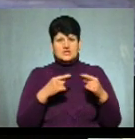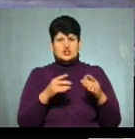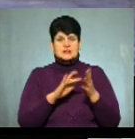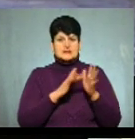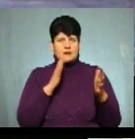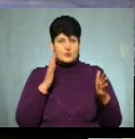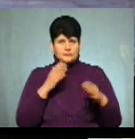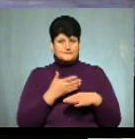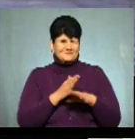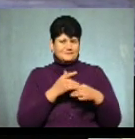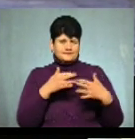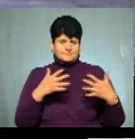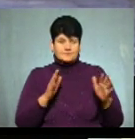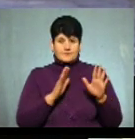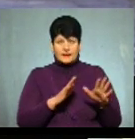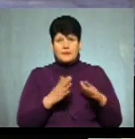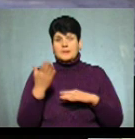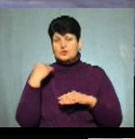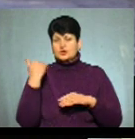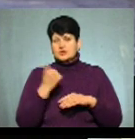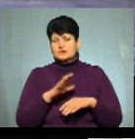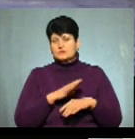склобою. У нас позаминулого тижня було